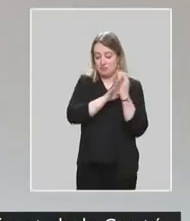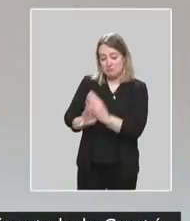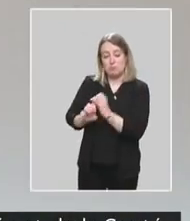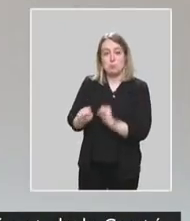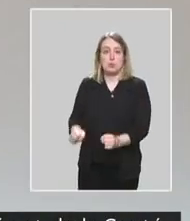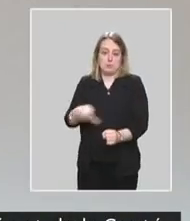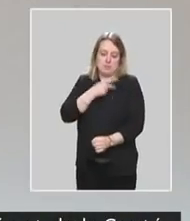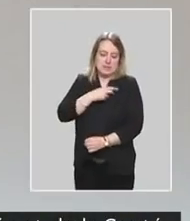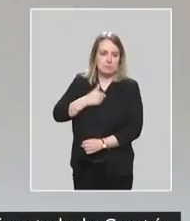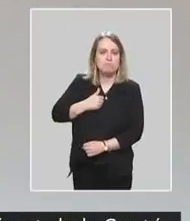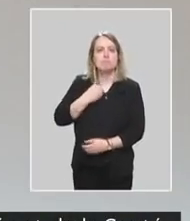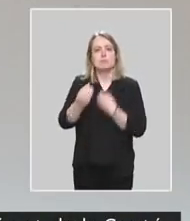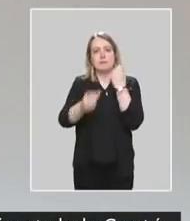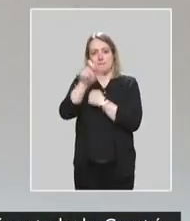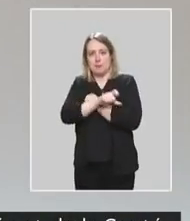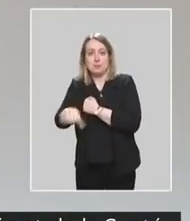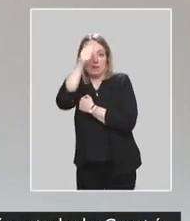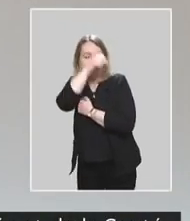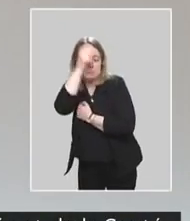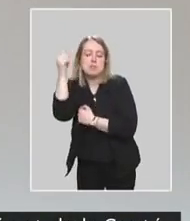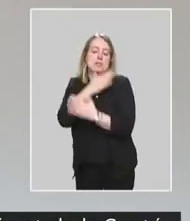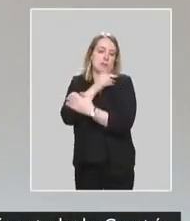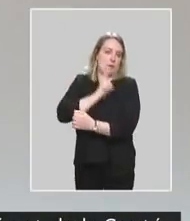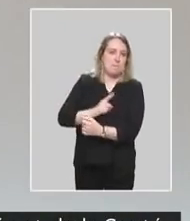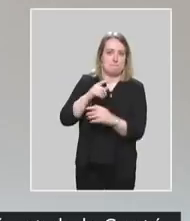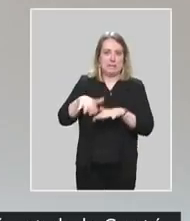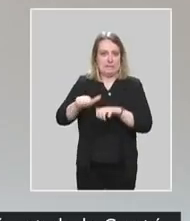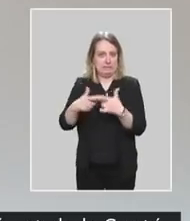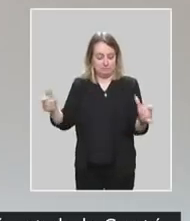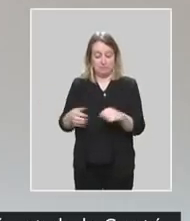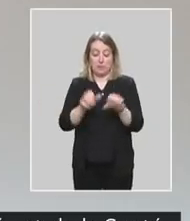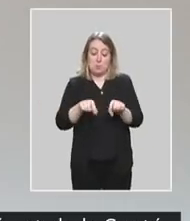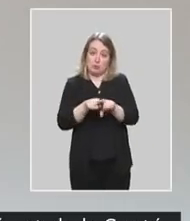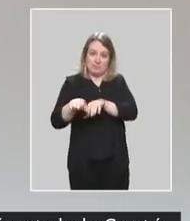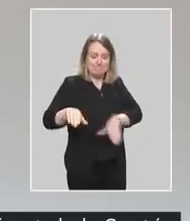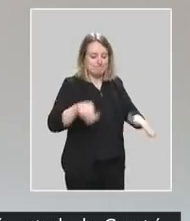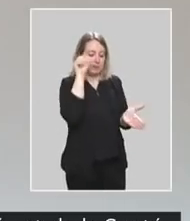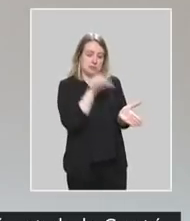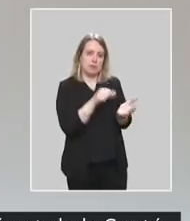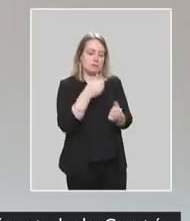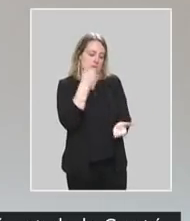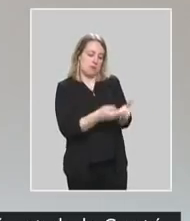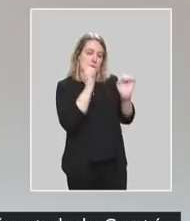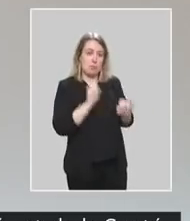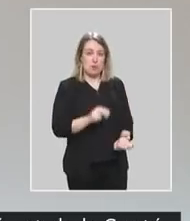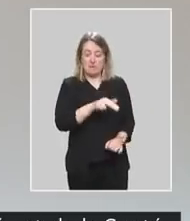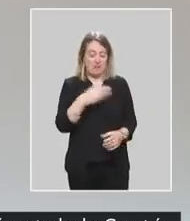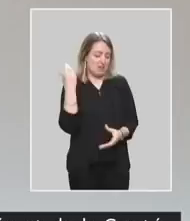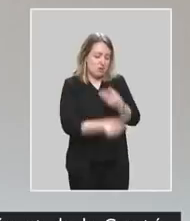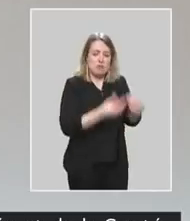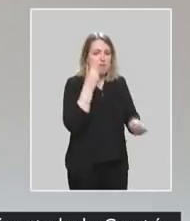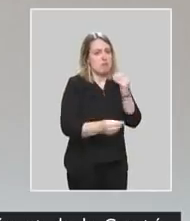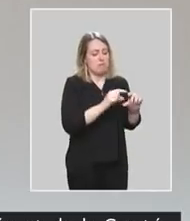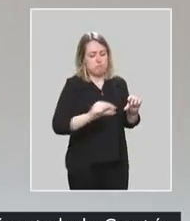à leurs médecins, à leurs pharmaciens, à leurs infirmiers, à leurs sages-femmes, leurs kinés. Ils peuvent aussi prendre rendez-vous dans les centres. Je l'ai dit, nous allons armer les centres de la bonne manière pour